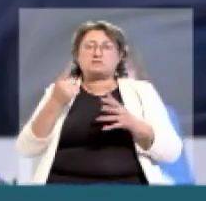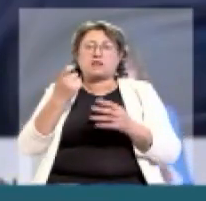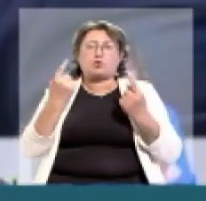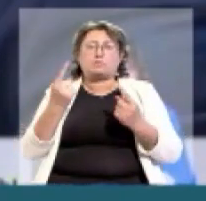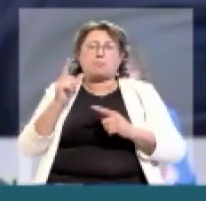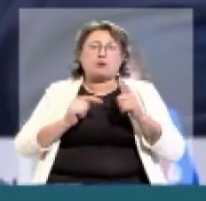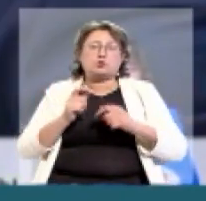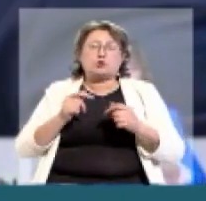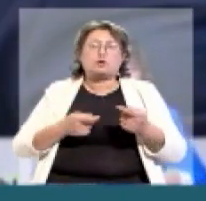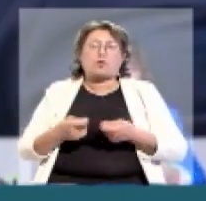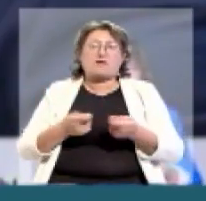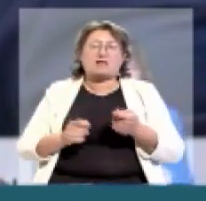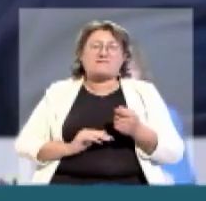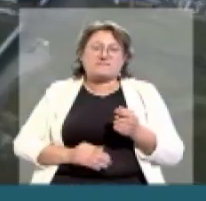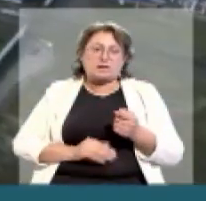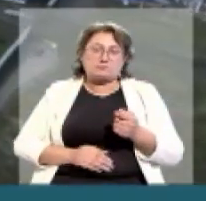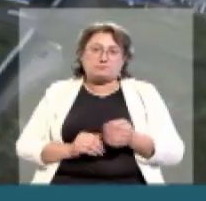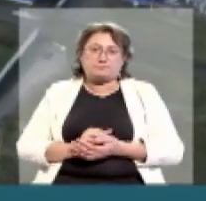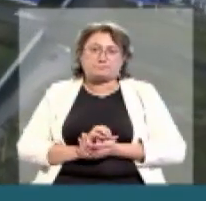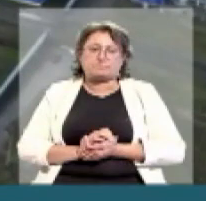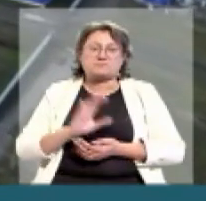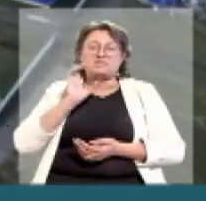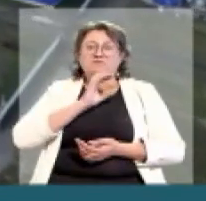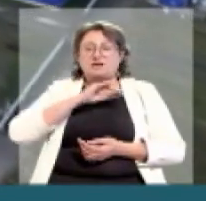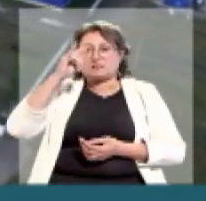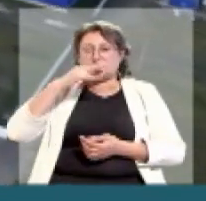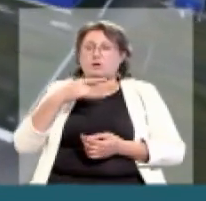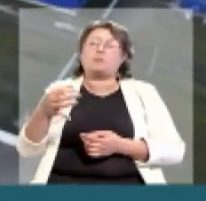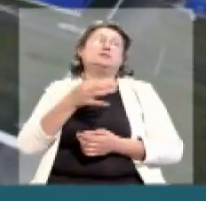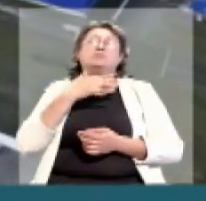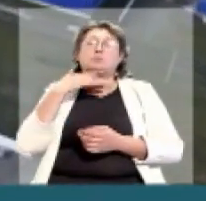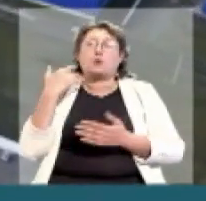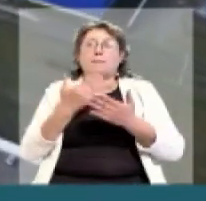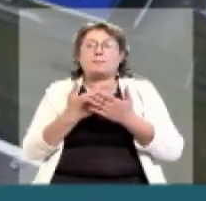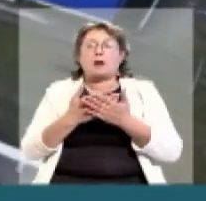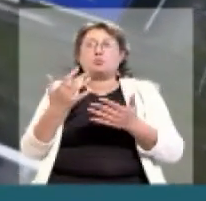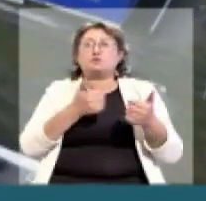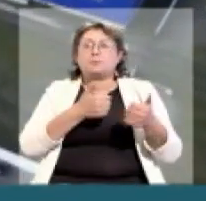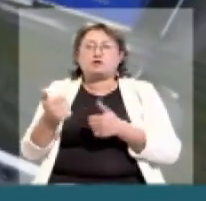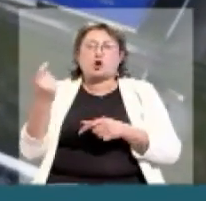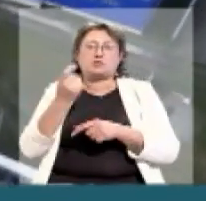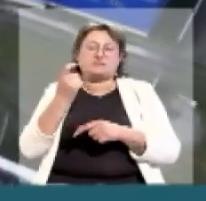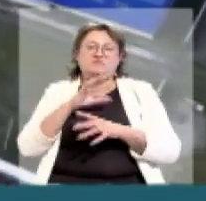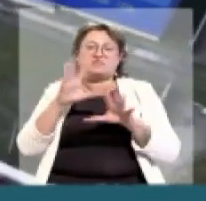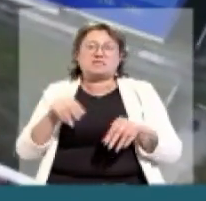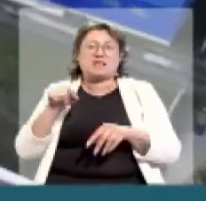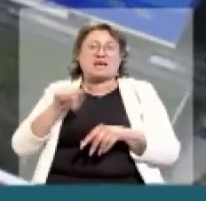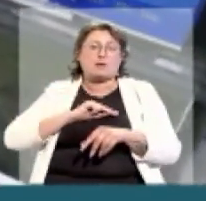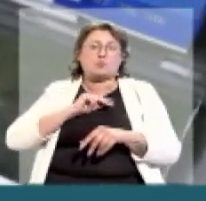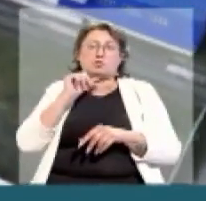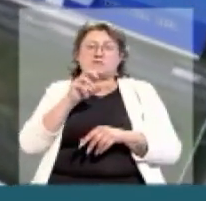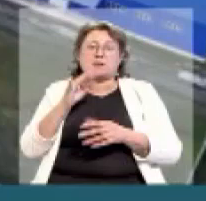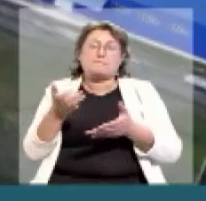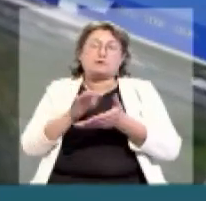крупных молочно-товарных ферм. В Северо-Казахстанской области немало примеров успешных хозяйств. С их работой кустанайские